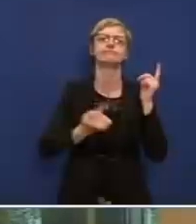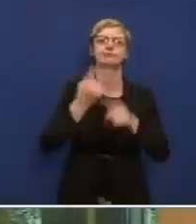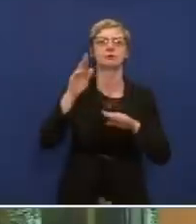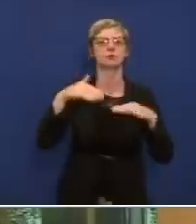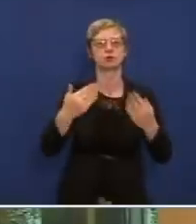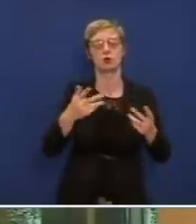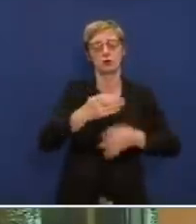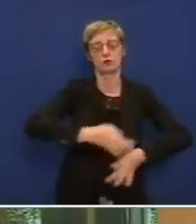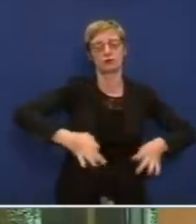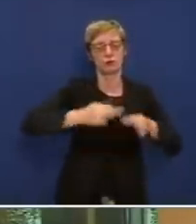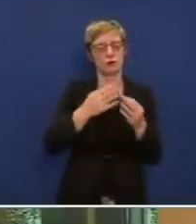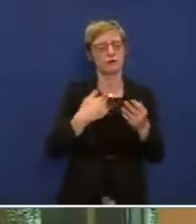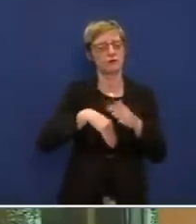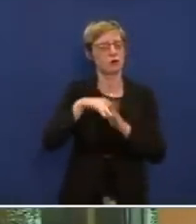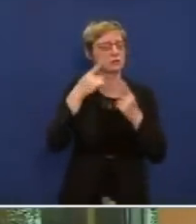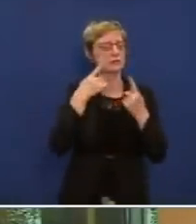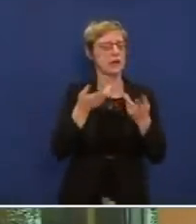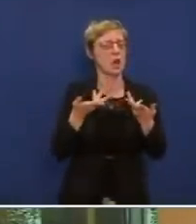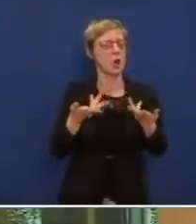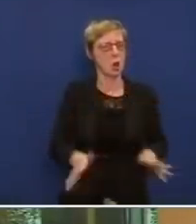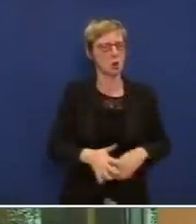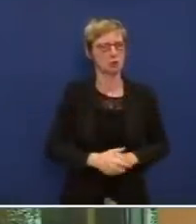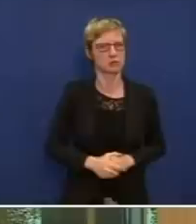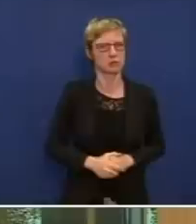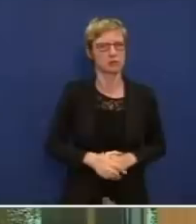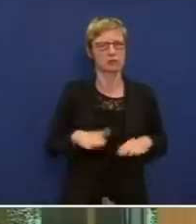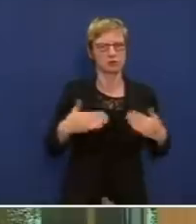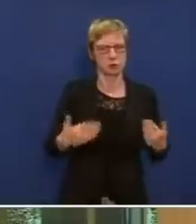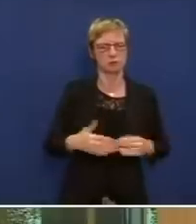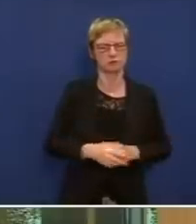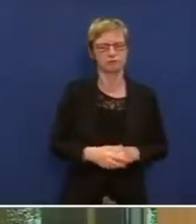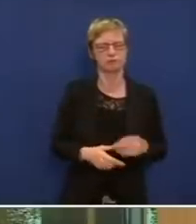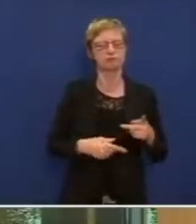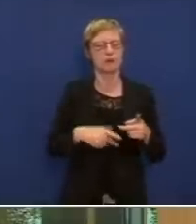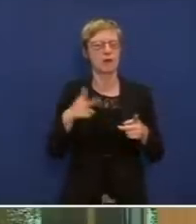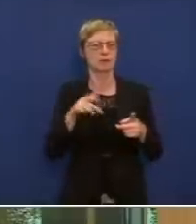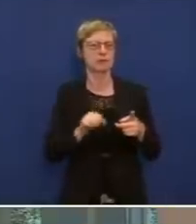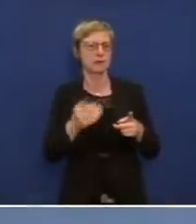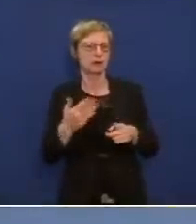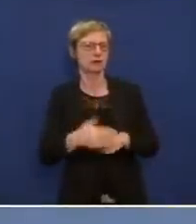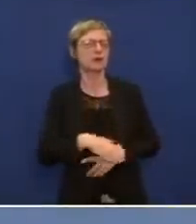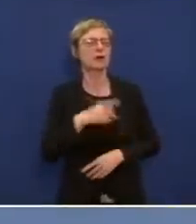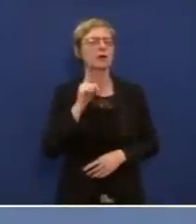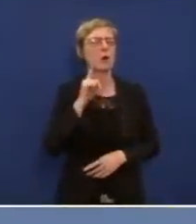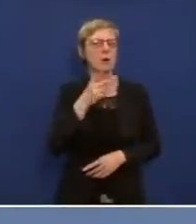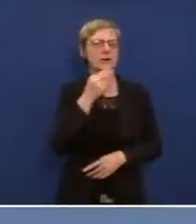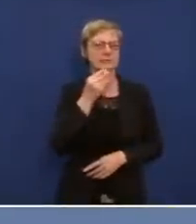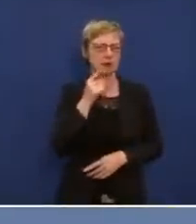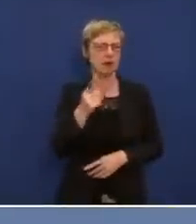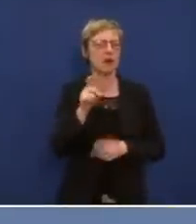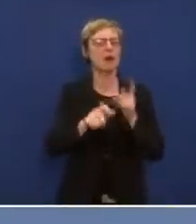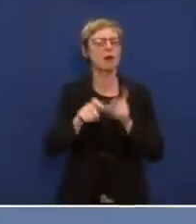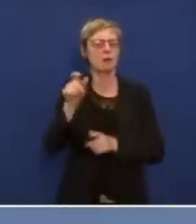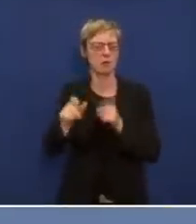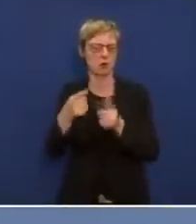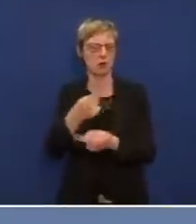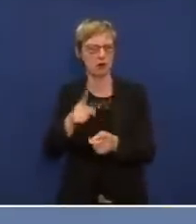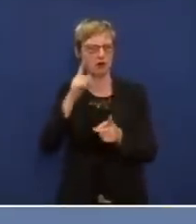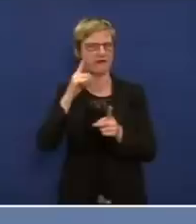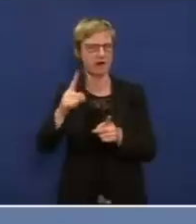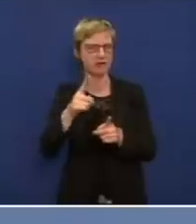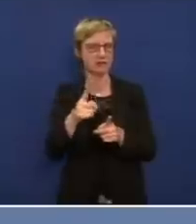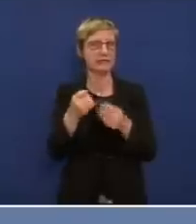sinnlos. Da gibt es überhaupt kein Vertun. Ja, ich denke, die Bürger und Bürgerinnen Israels wissen, dass die